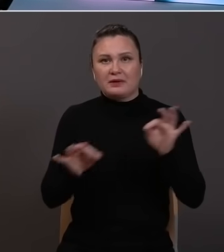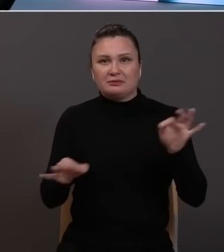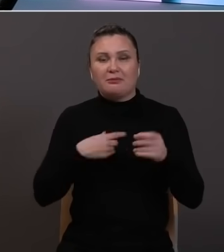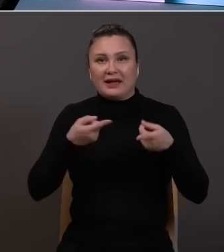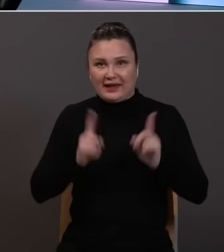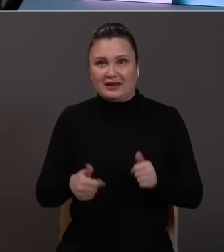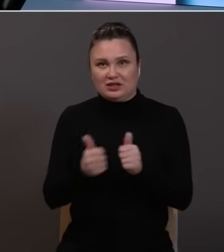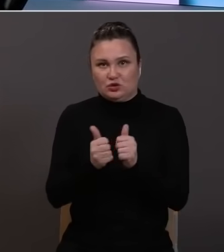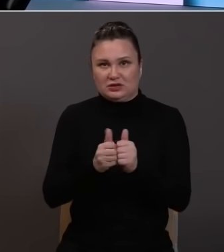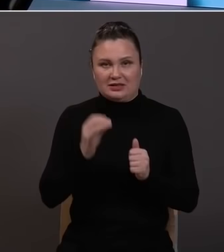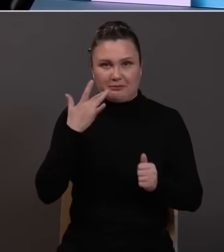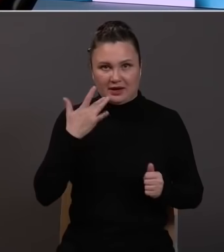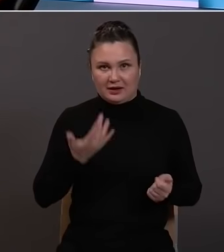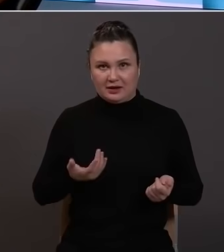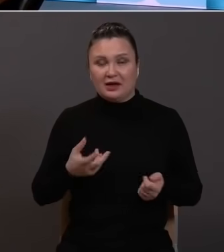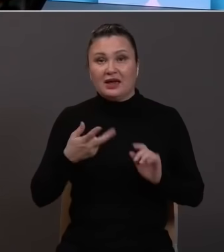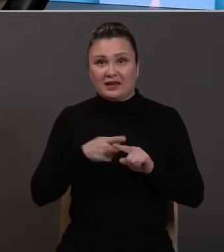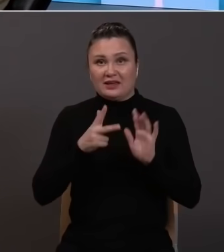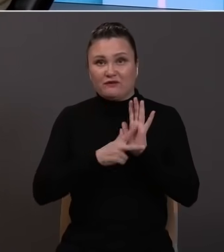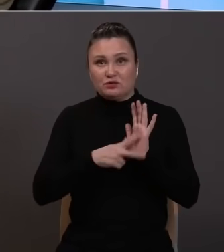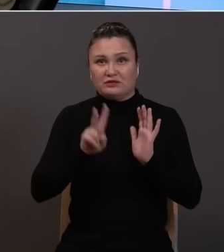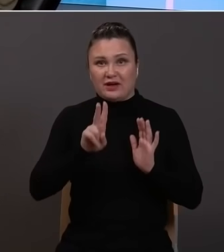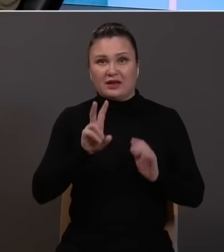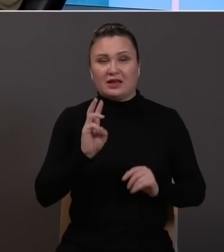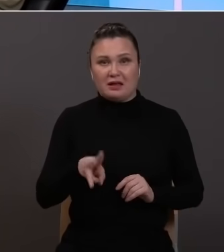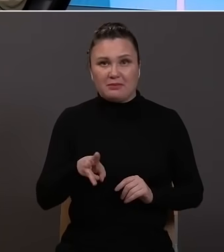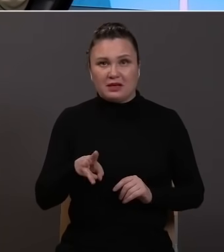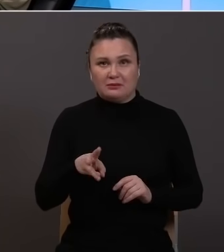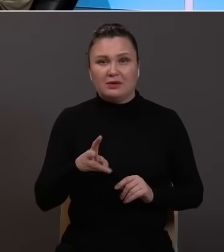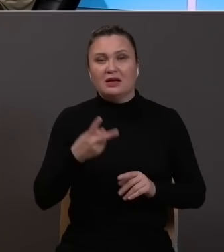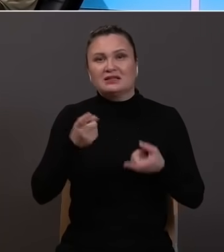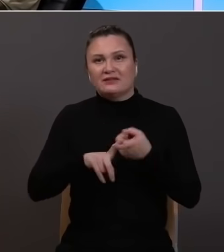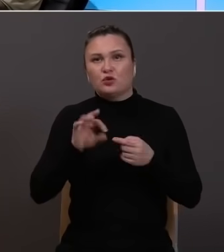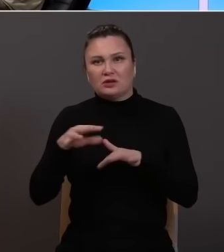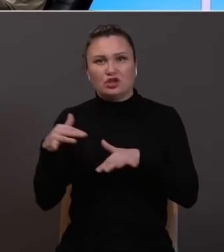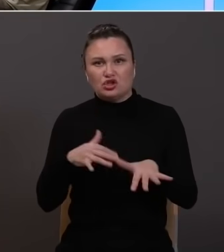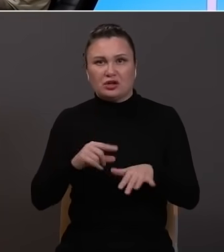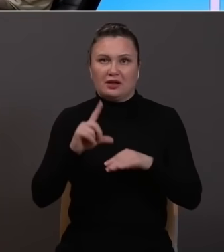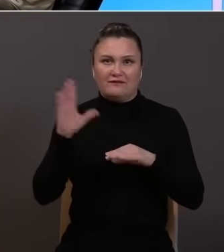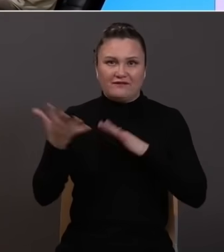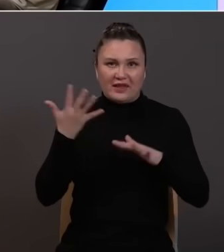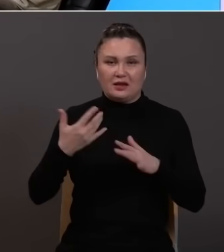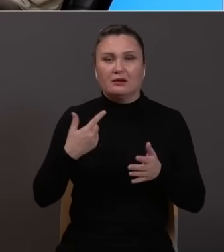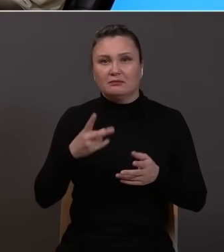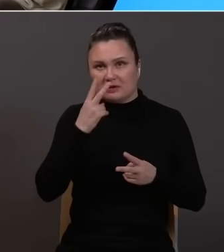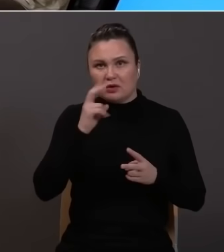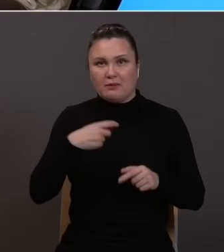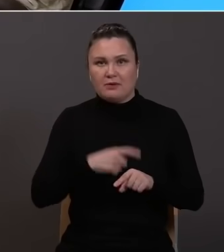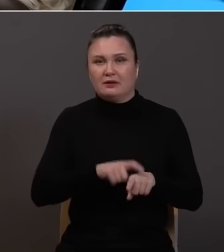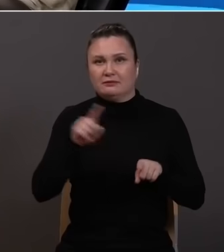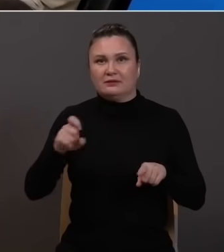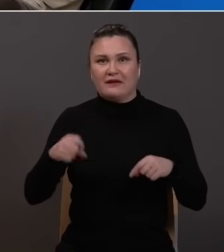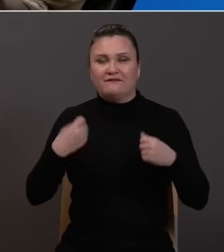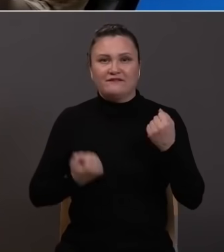реально соседи. И вот эти 82 километра с поправками на течение, с поправками на ветер, мы планируем перейти на